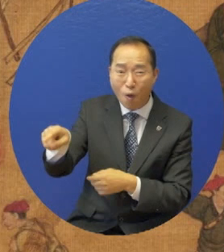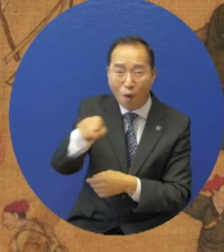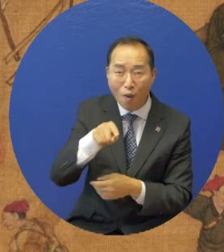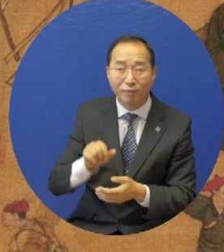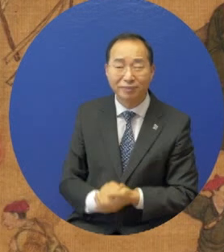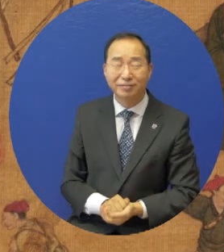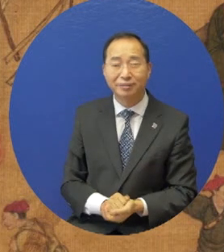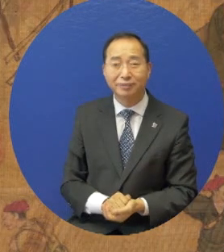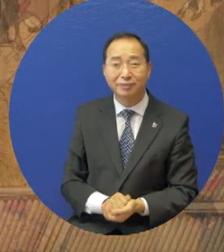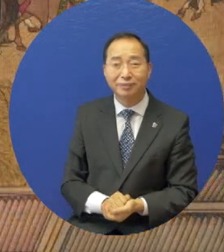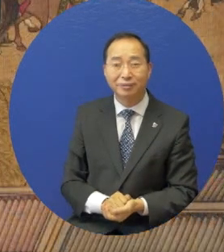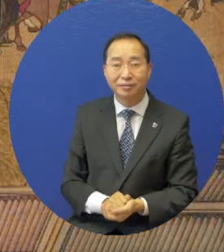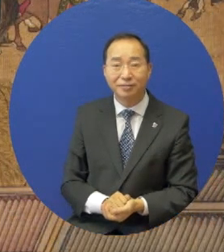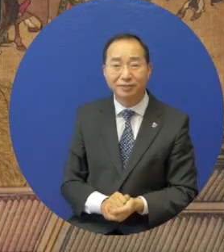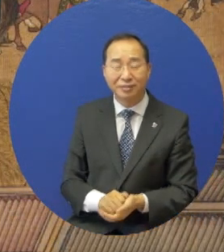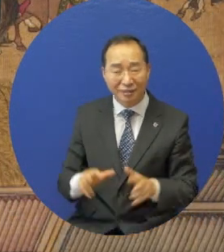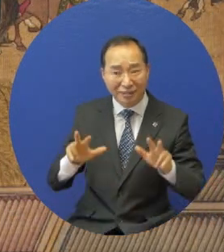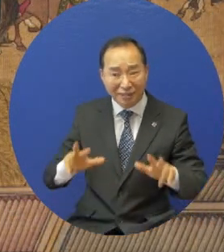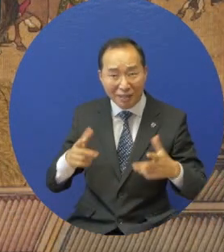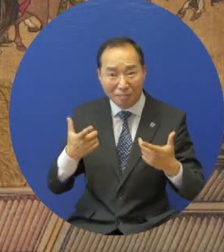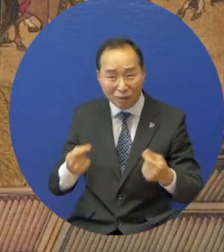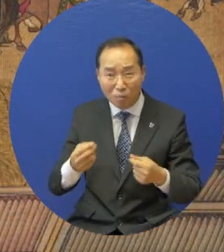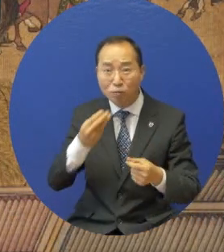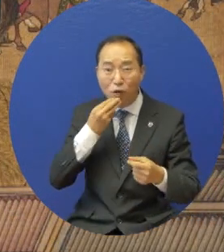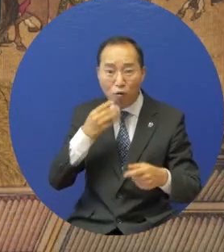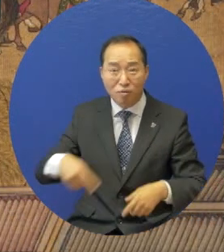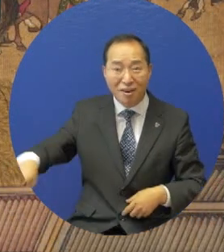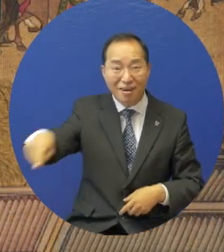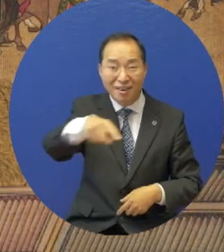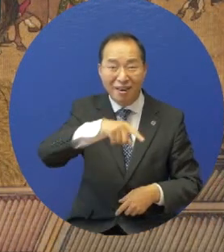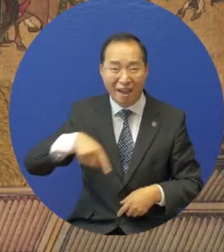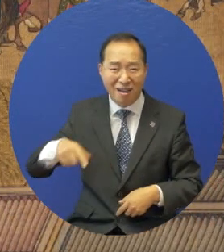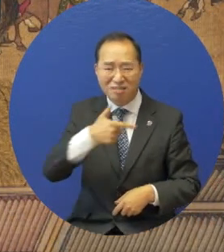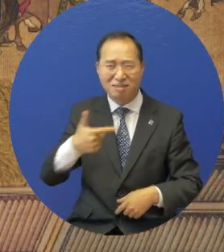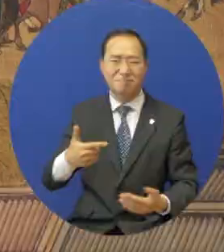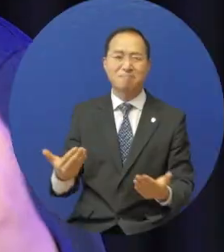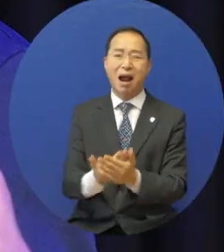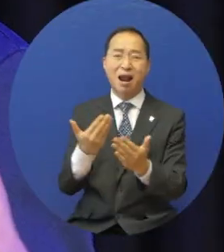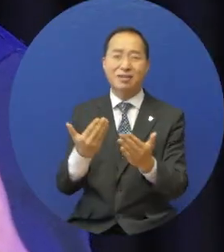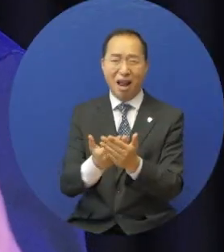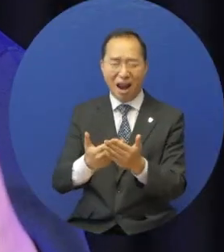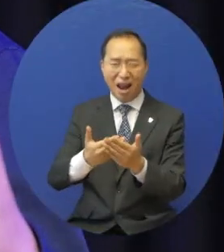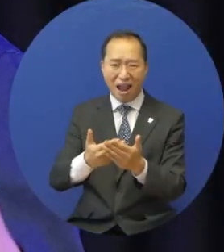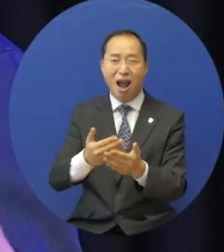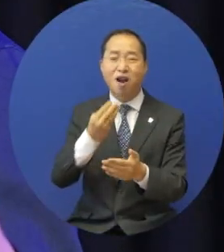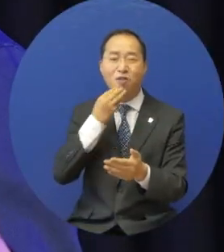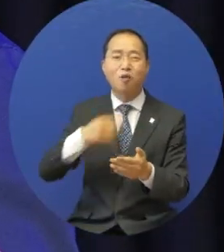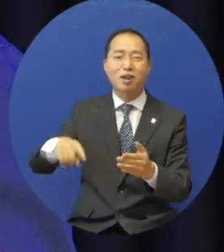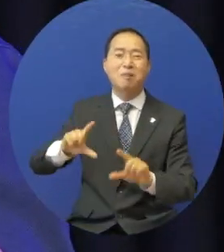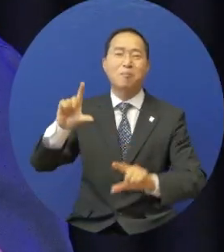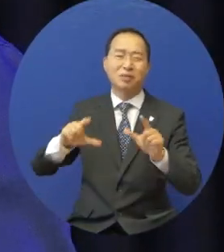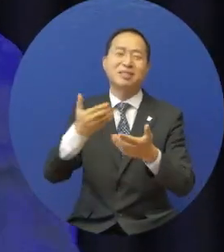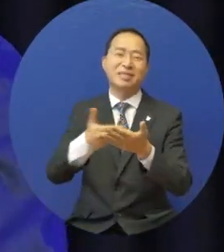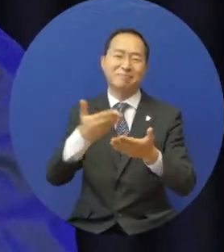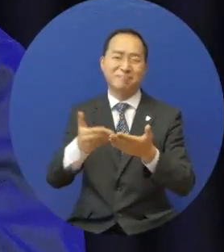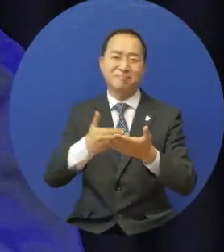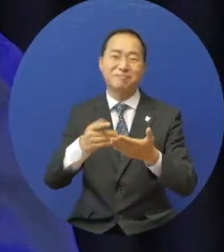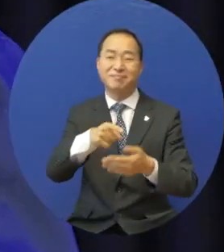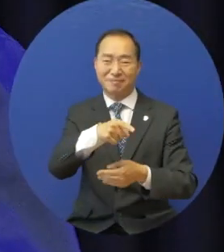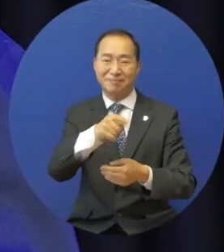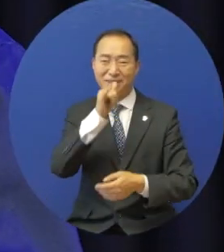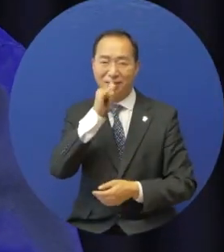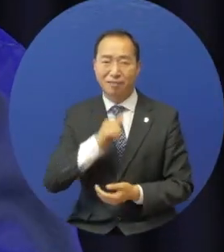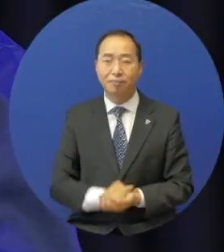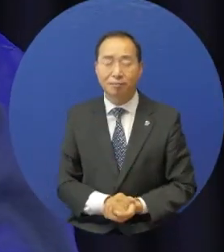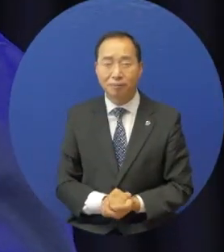막 팔고 있고 쉽게 말하면 지금처럼 이 서울에 어마어마하게 발달된 한양의 모습을 그림으로